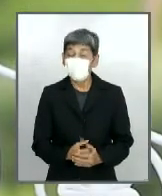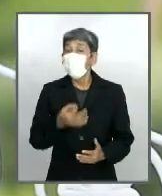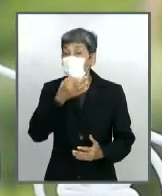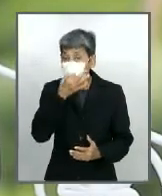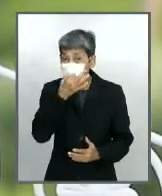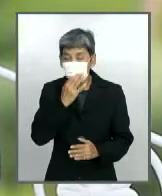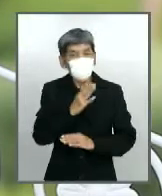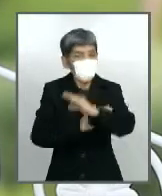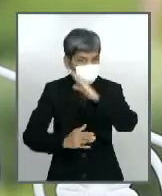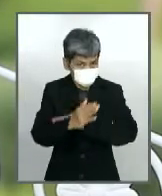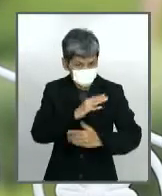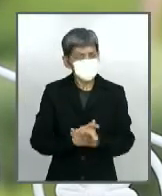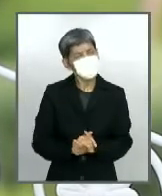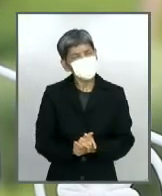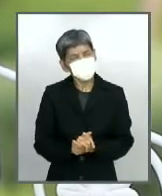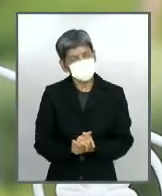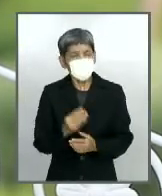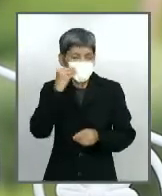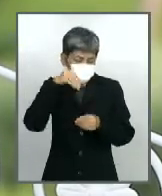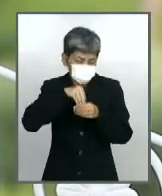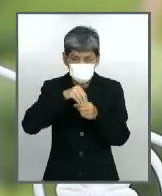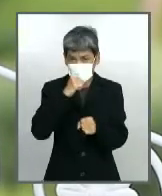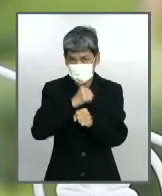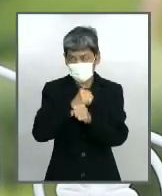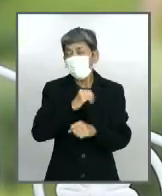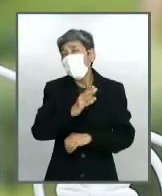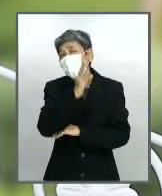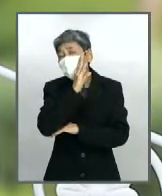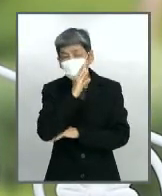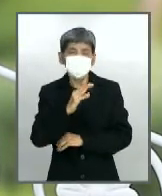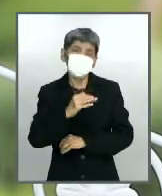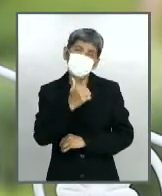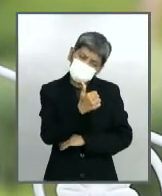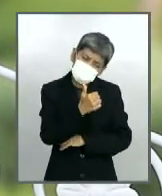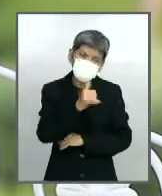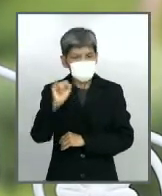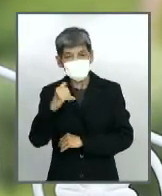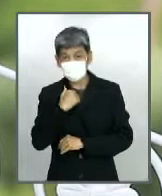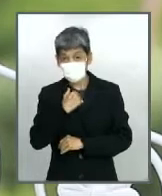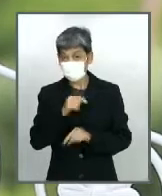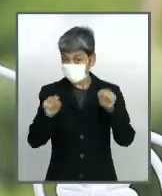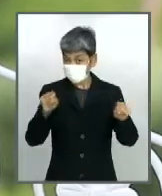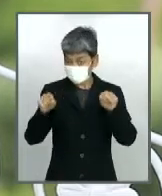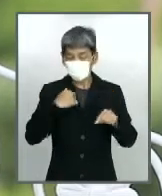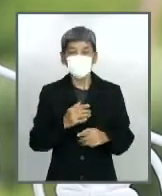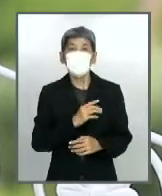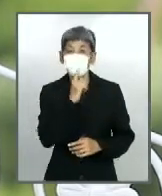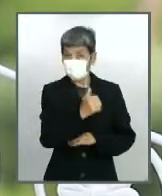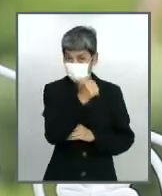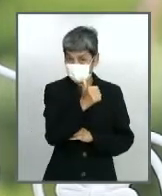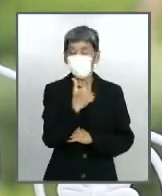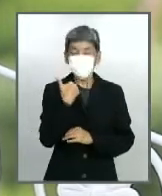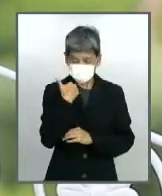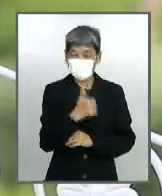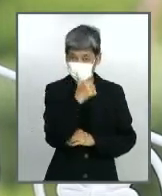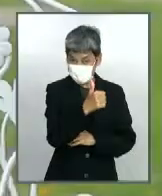สำหรับอาชีพของผู้พิการนะคะจริงๆแล้วการ work from home เนี่ยถ้ามองข้อดีข้อเสียแยกเป็น2ฝั่งนะมาขอพูดใน